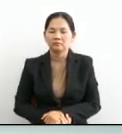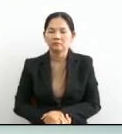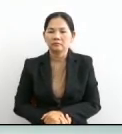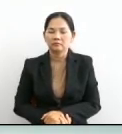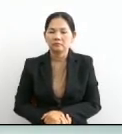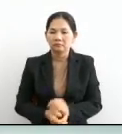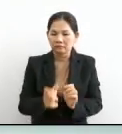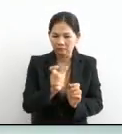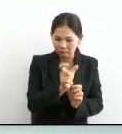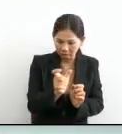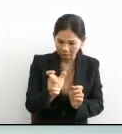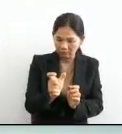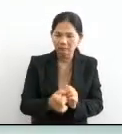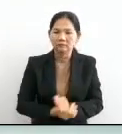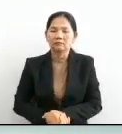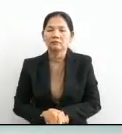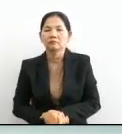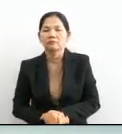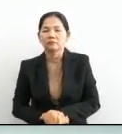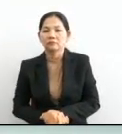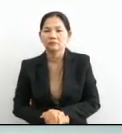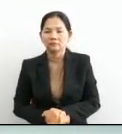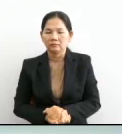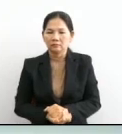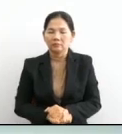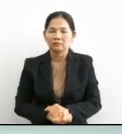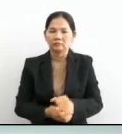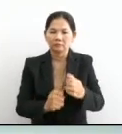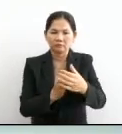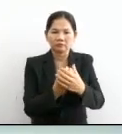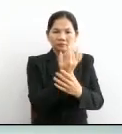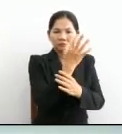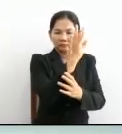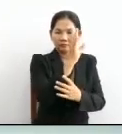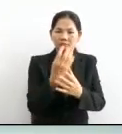ចាកូនដកឃ្លាទៅណាកូនដំឡូងមី